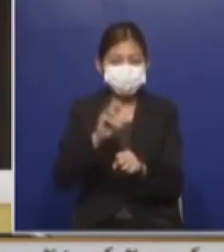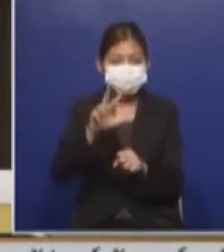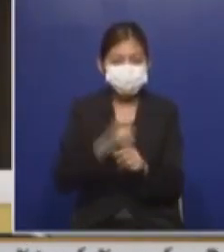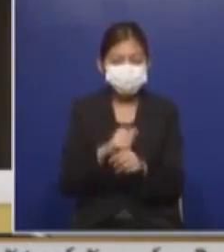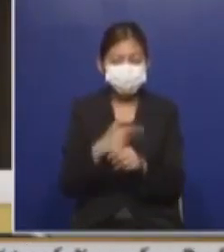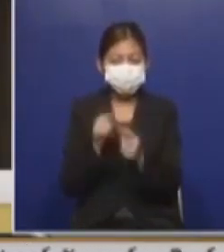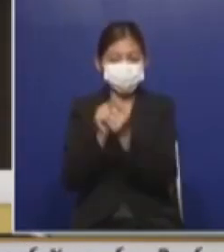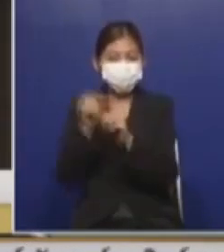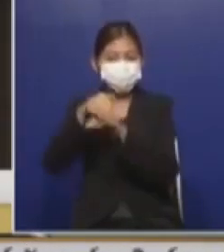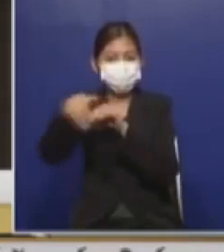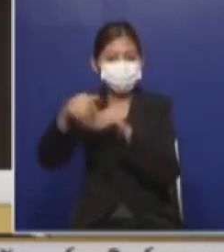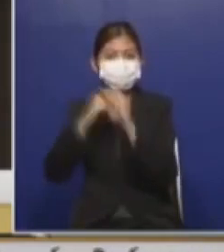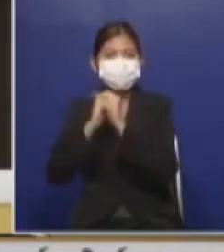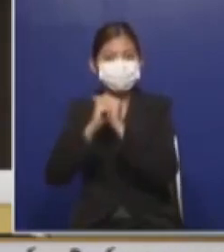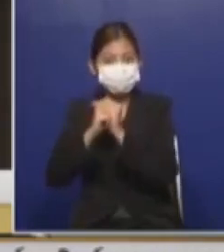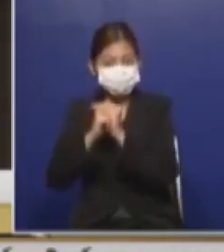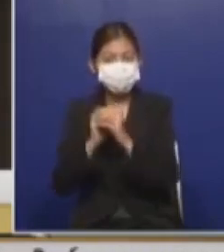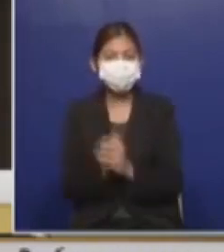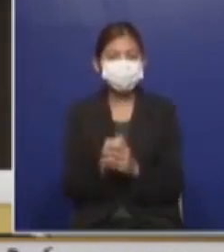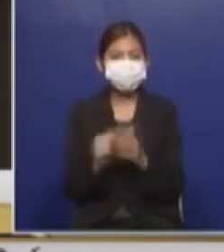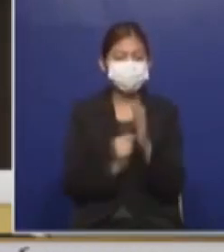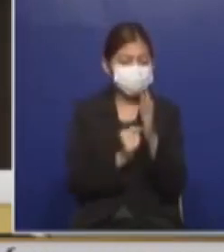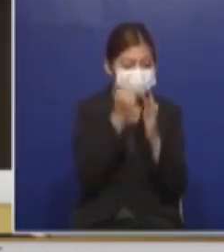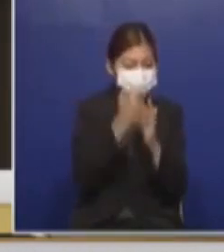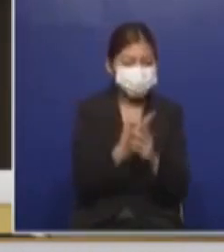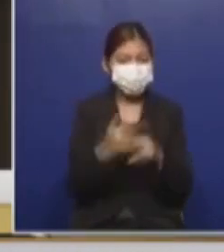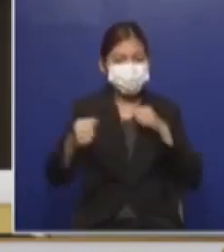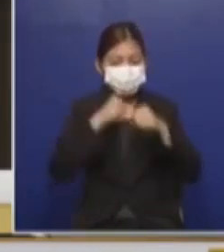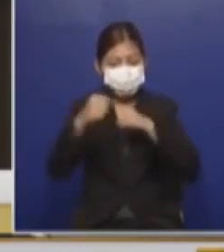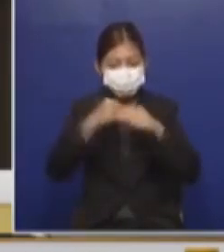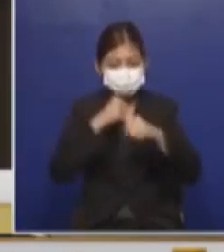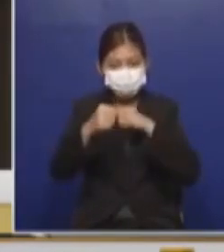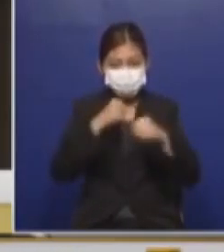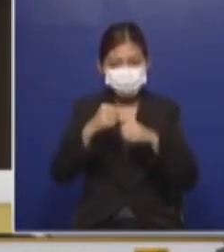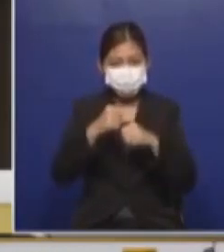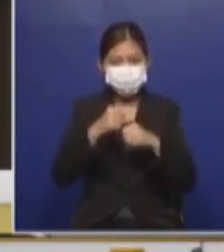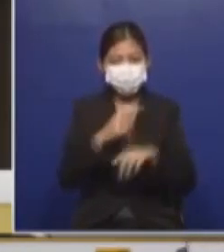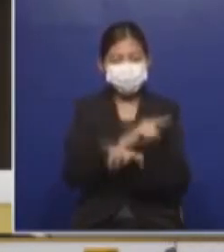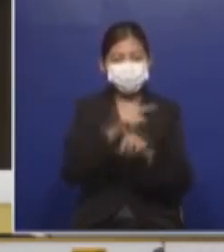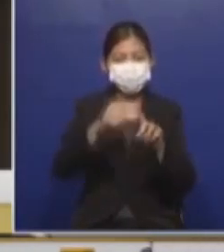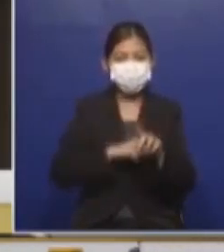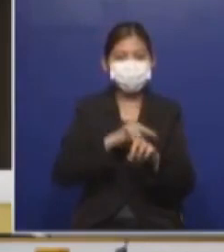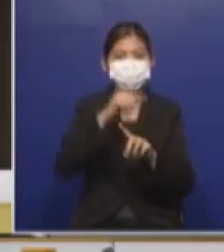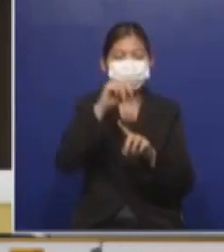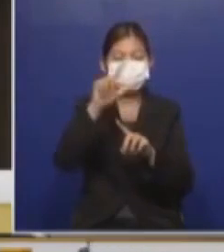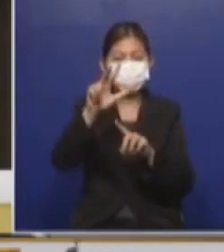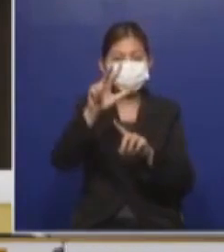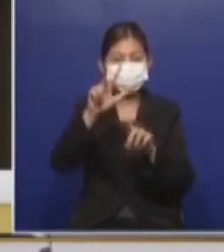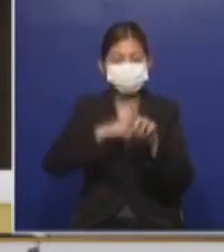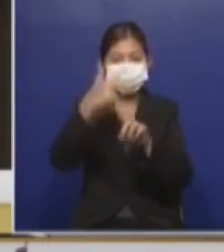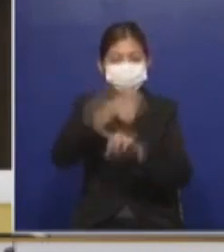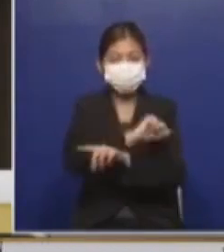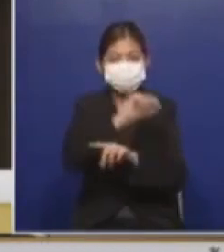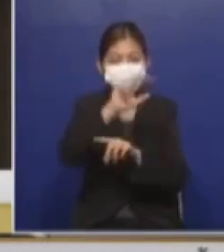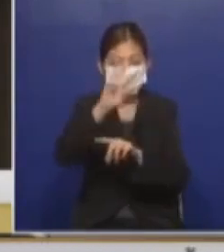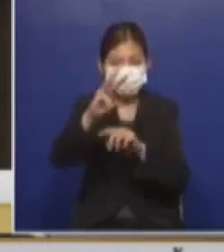ศจีนเกิดการระบาดระลอกแรกที่สนามมวยลุมพินีเมื่อวันที่6มีนาคม2563